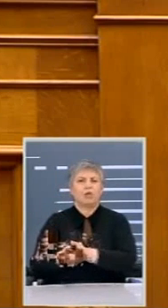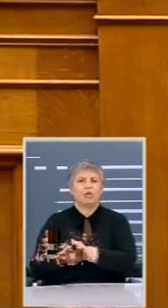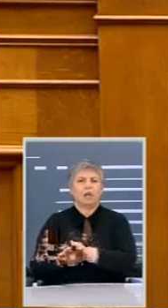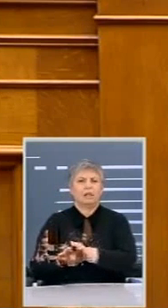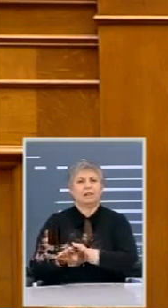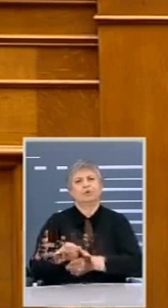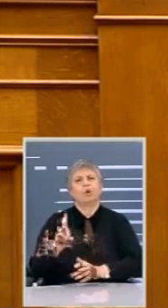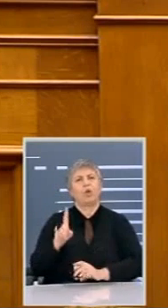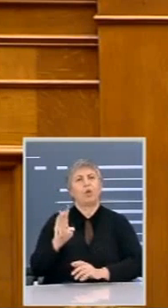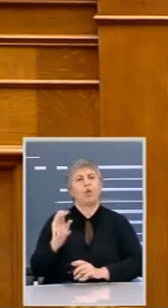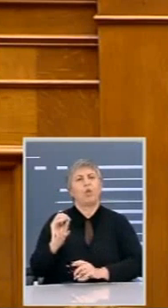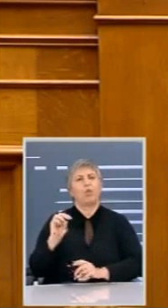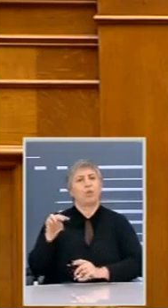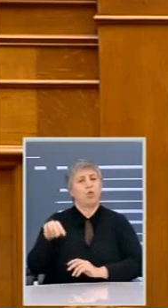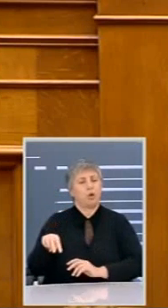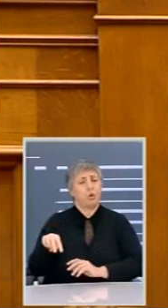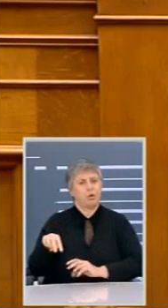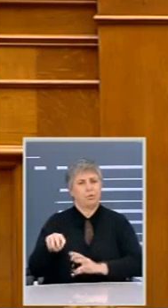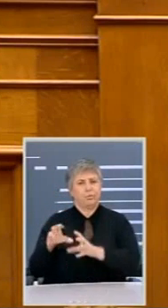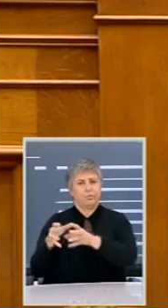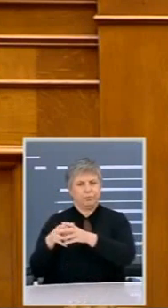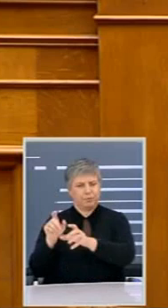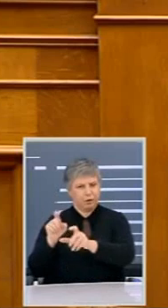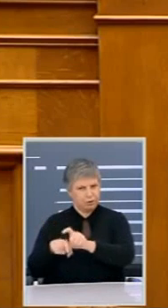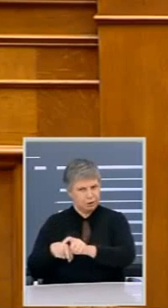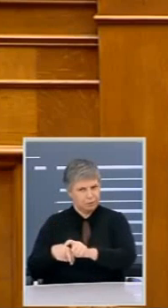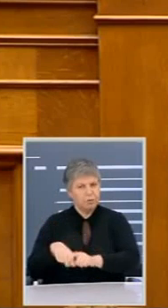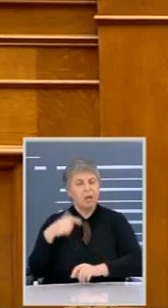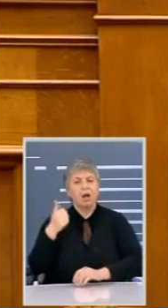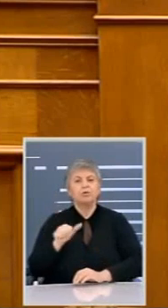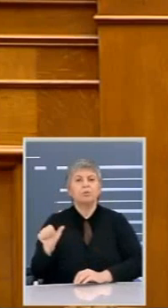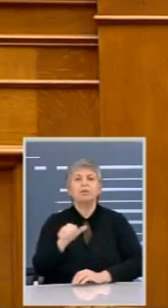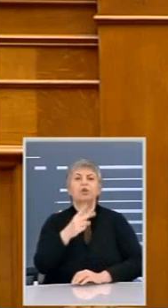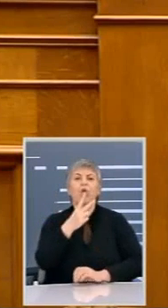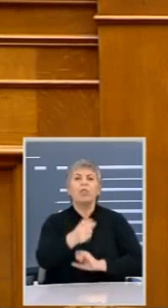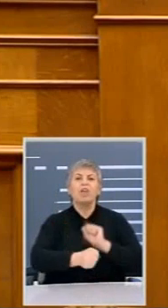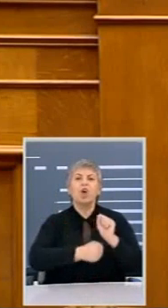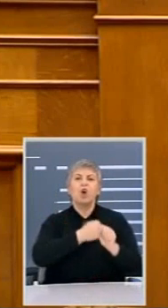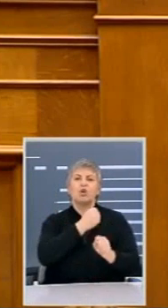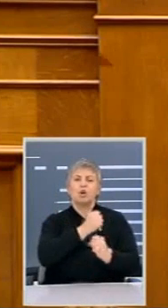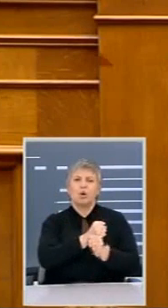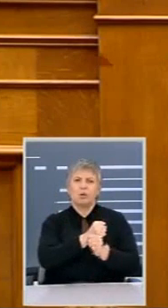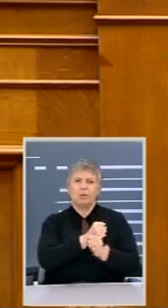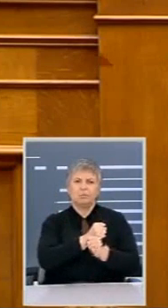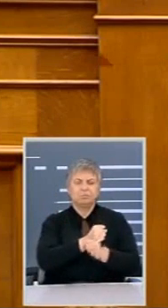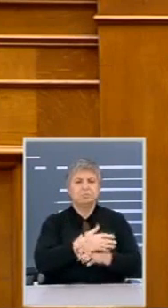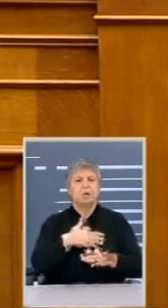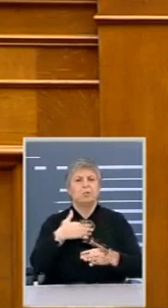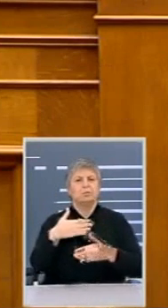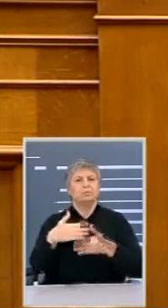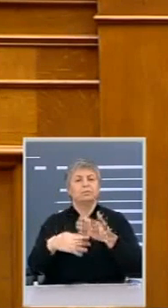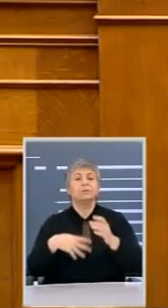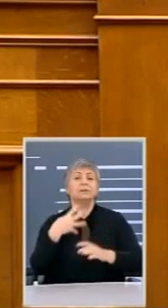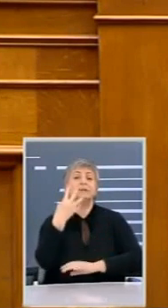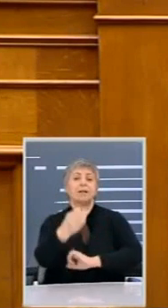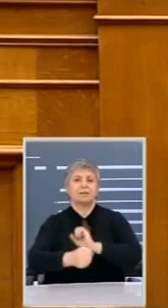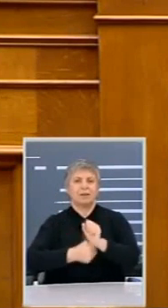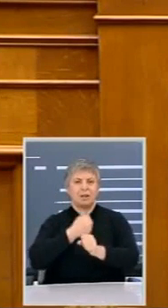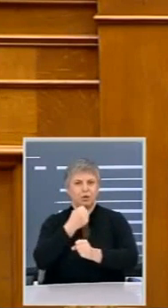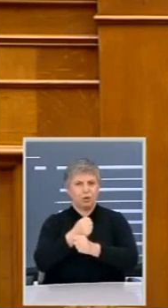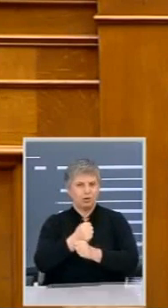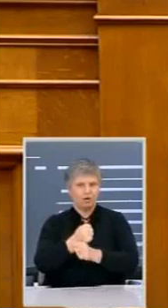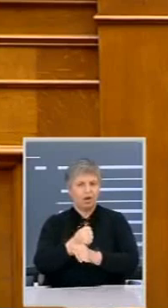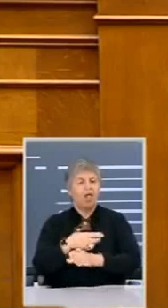Τα 50 εκατομμύρια όφειλε να τα εξοφλήσει σε 2 χρόνια. Το 2009, 4 χρόνια αργότερα, υπήρχε